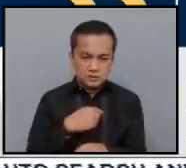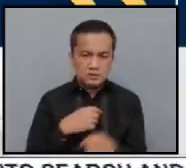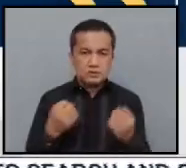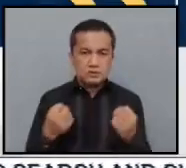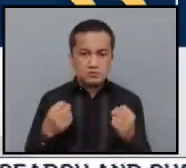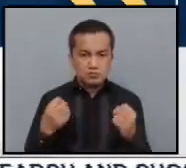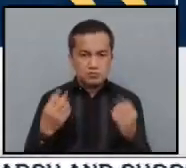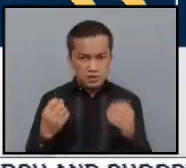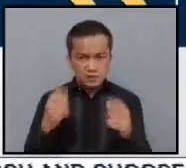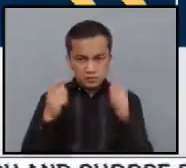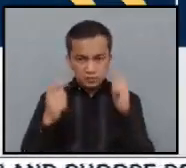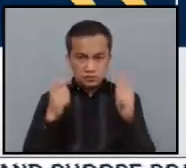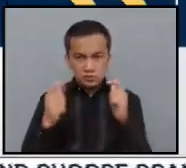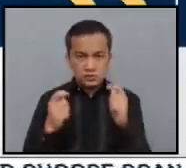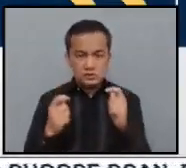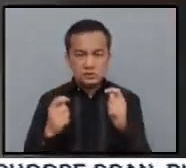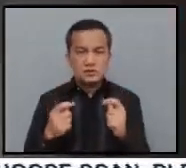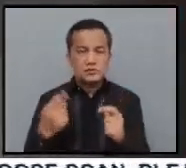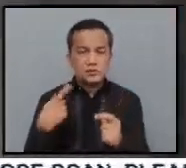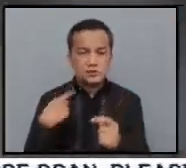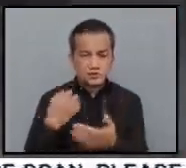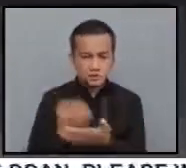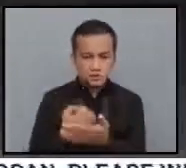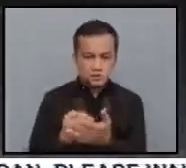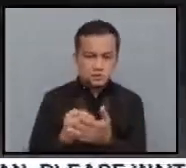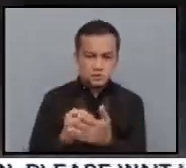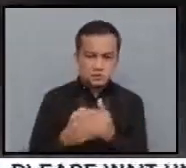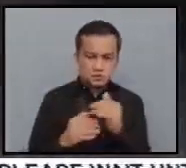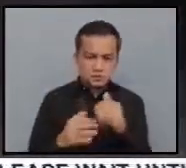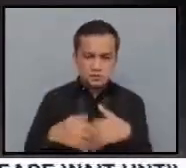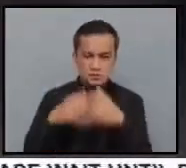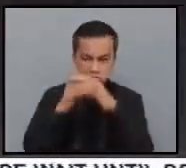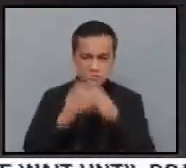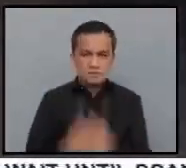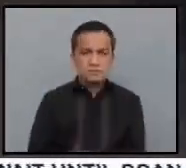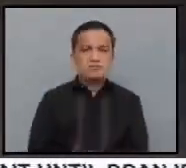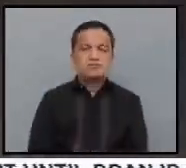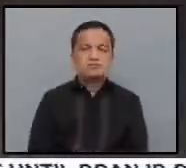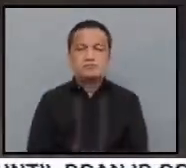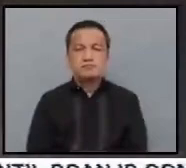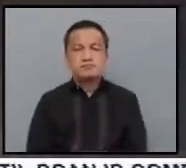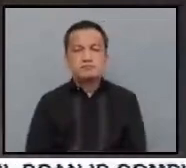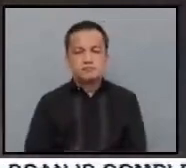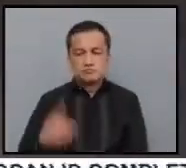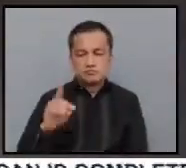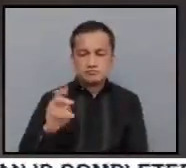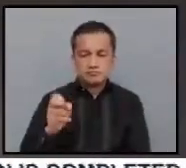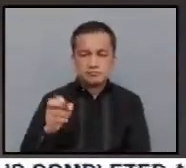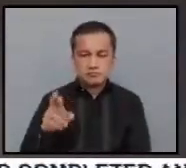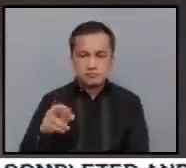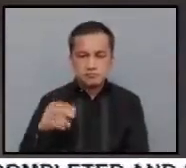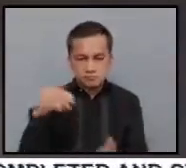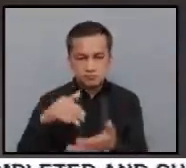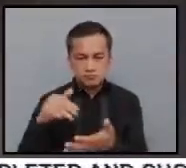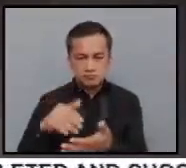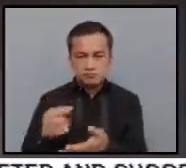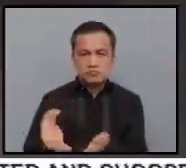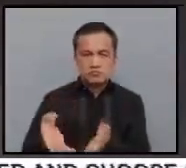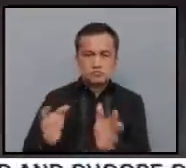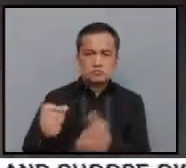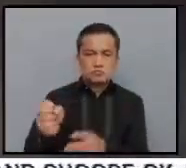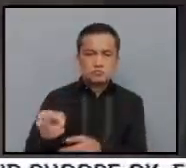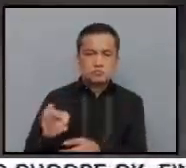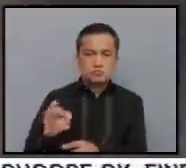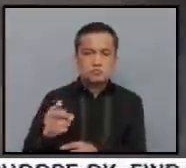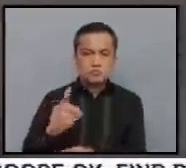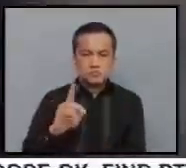talagang mayroon kaming economic recovery. Pag-aaralan daw ito ng DENR habang ipauubaya ng Department of the Interior